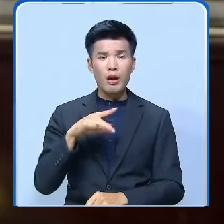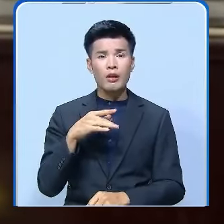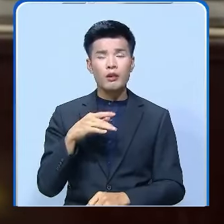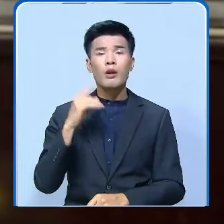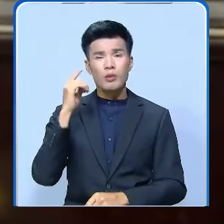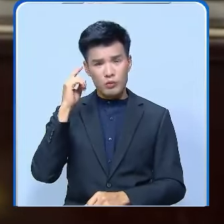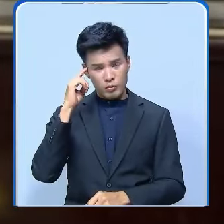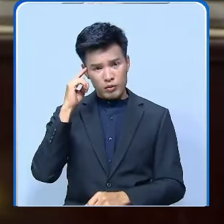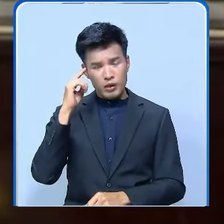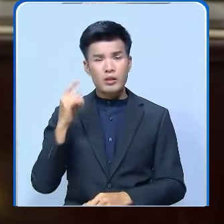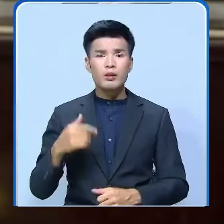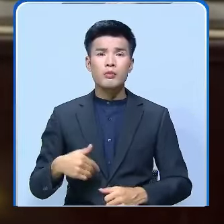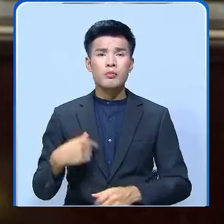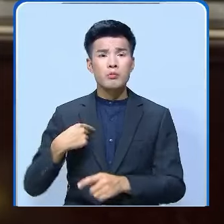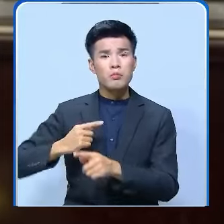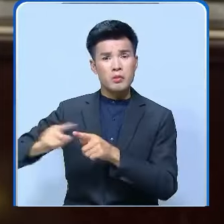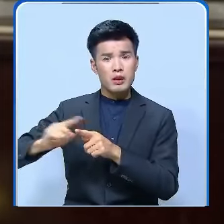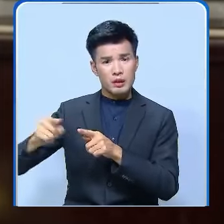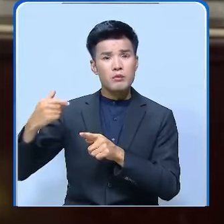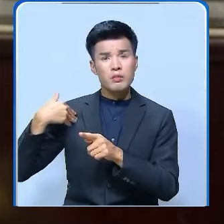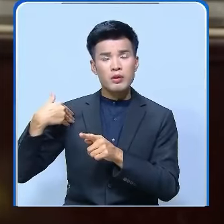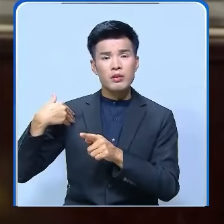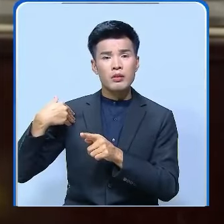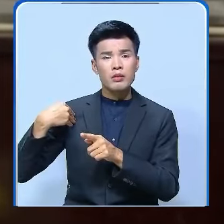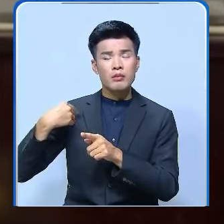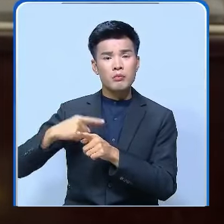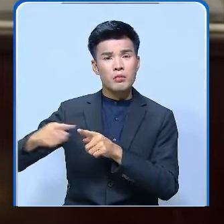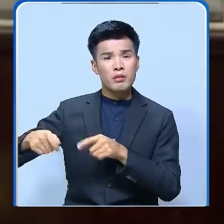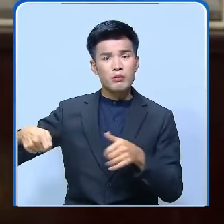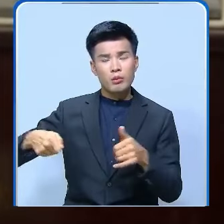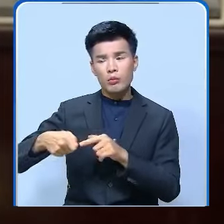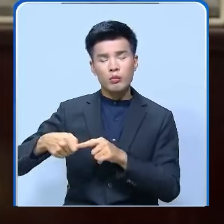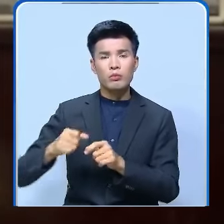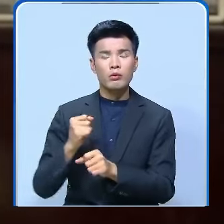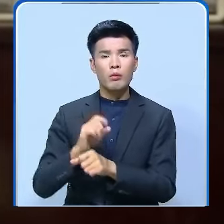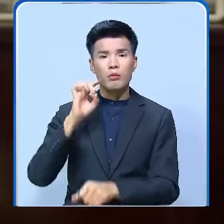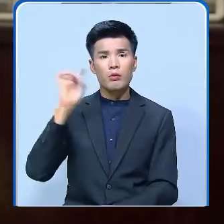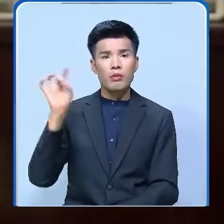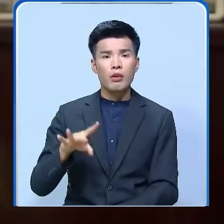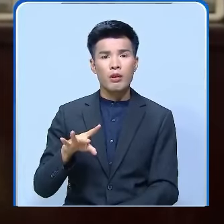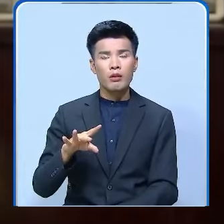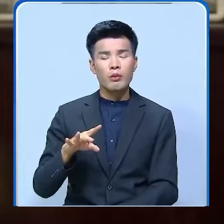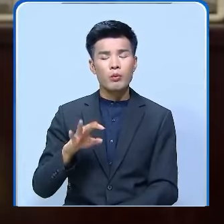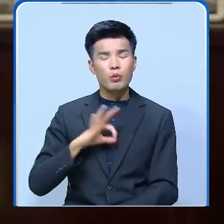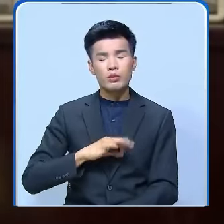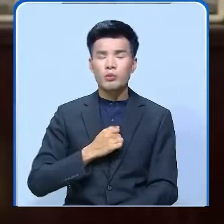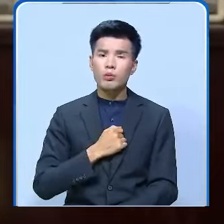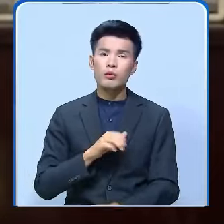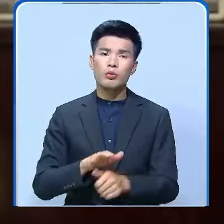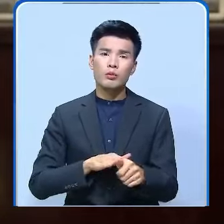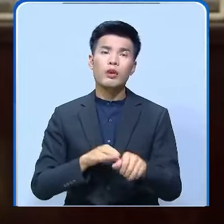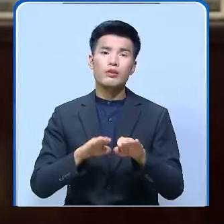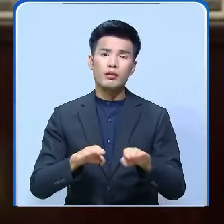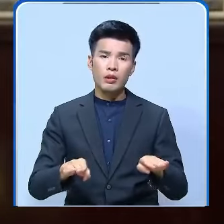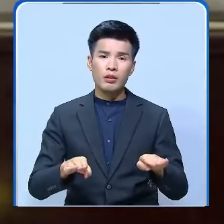ว่าแต่คือมีอาวุธหรือตับใช้อาวุธอ่ะมันเกินไปอะค่ะสำหรับเด็กอ่ะ